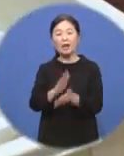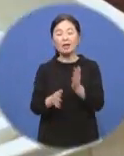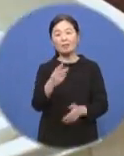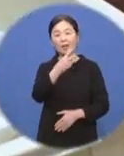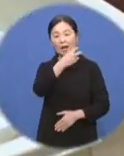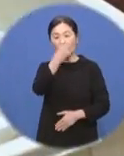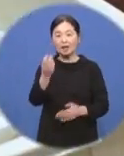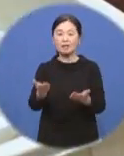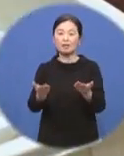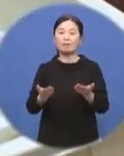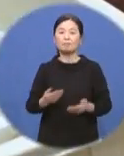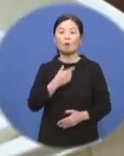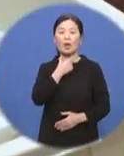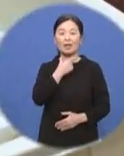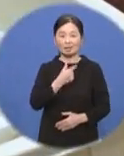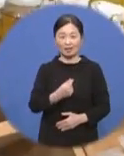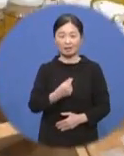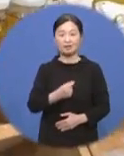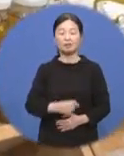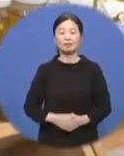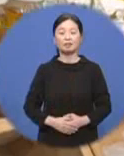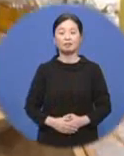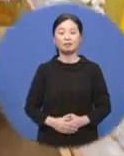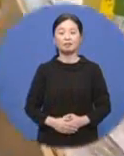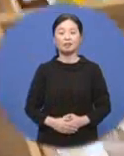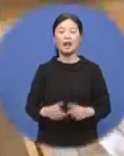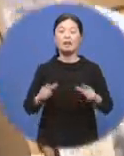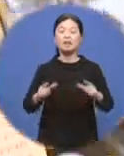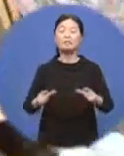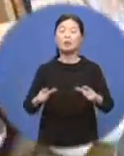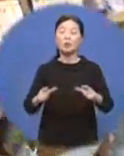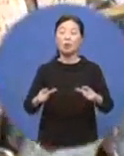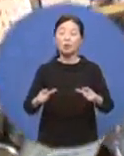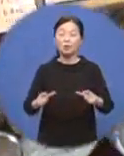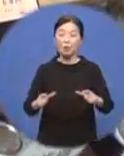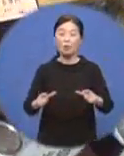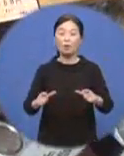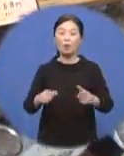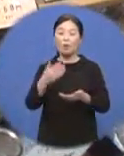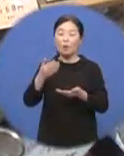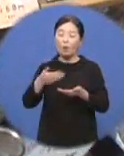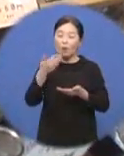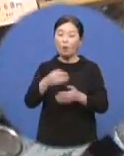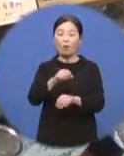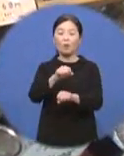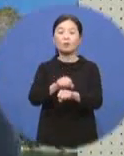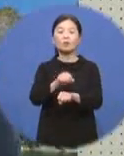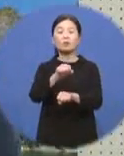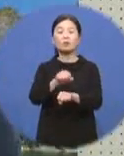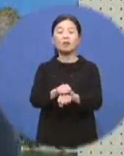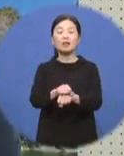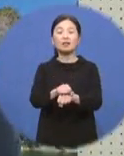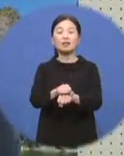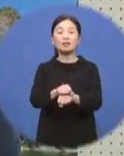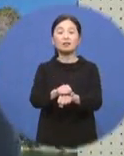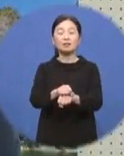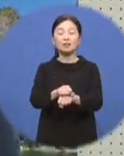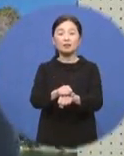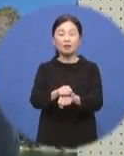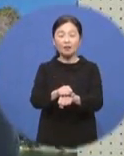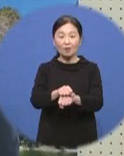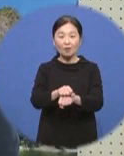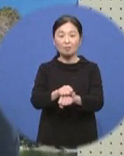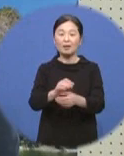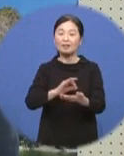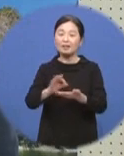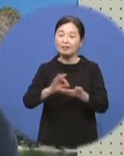と思います。また地元で採れた食材とかそういうものを楽しんでもらえ